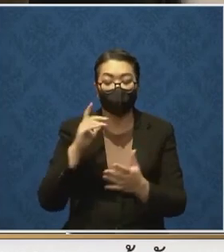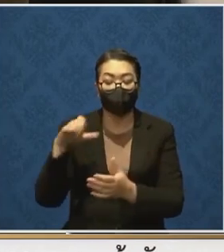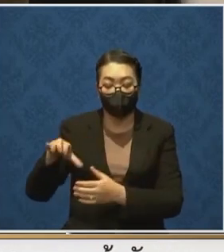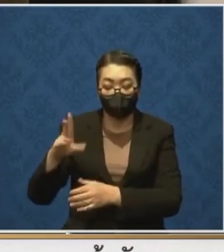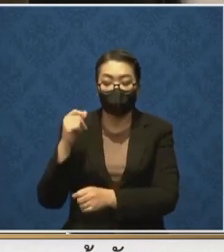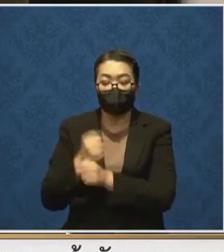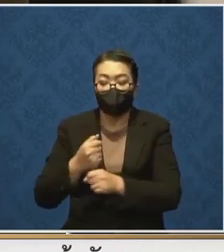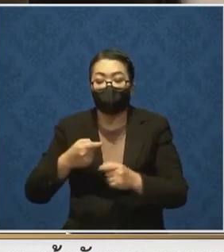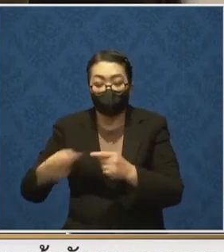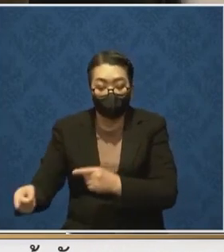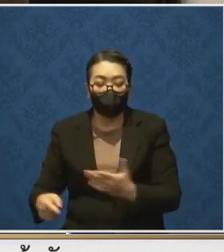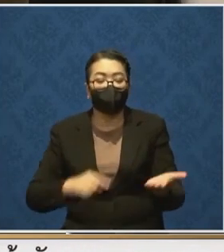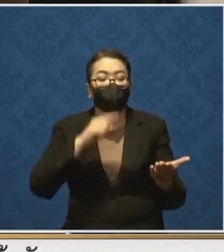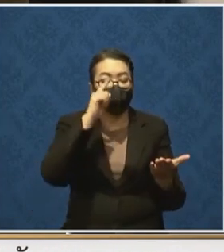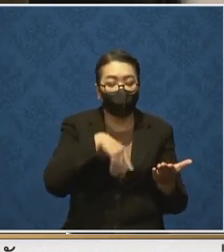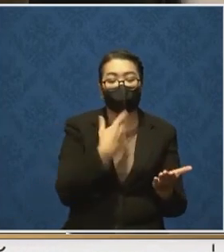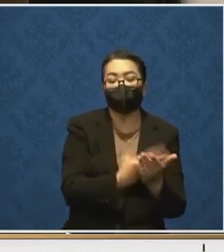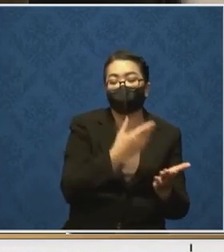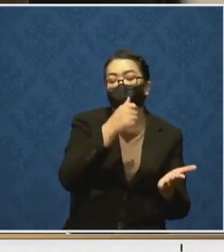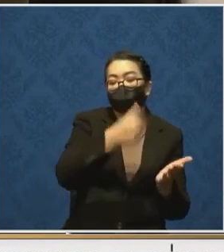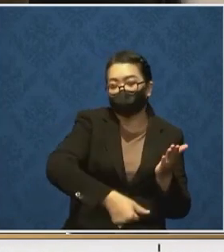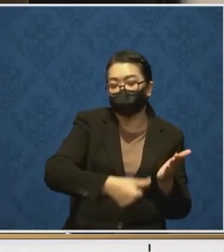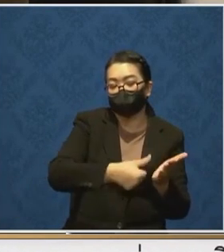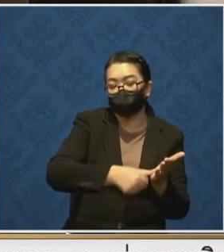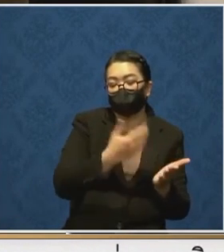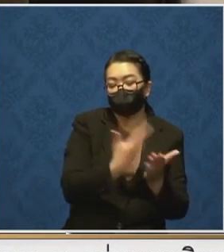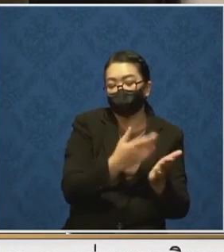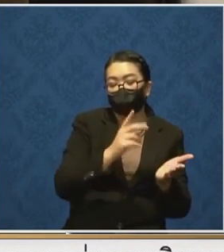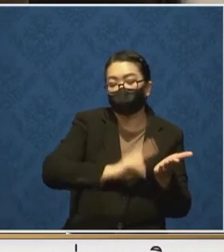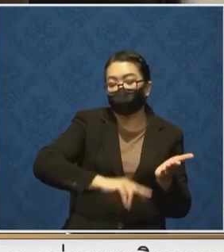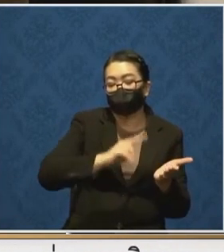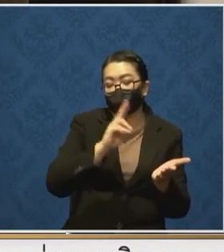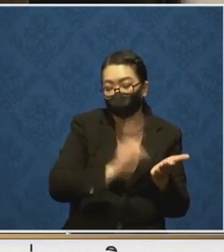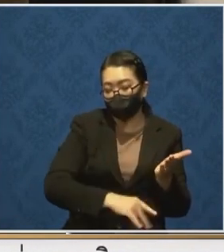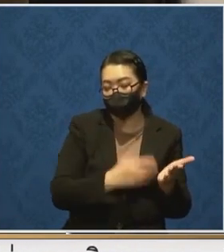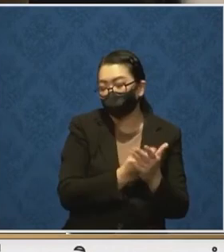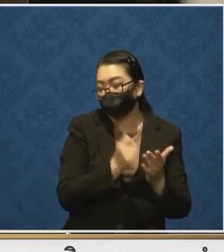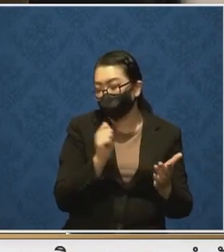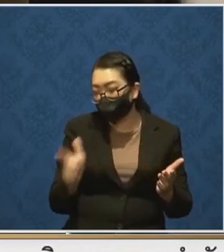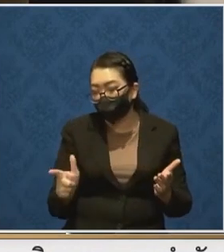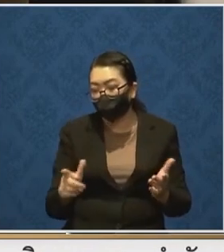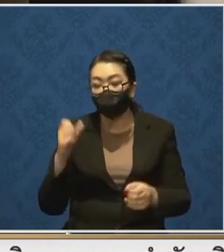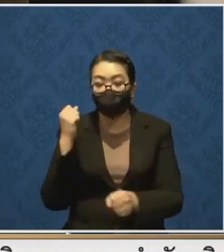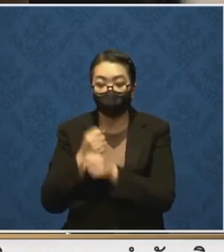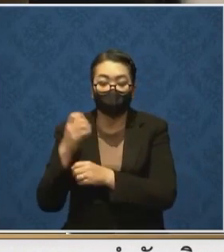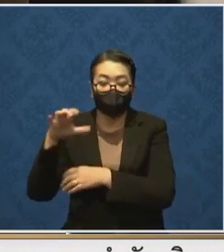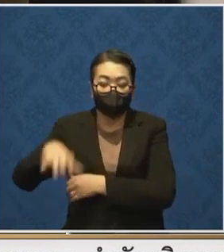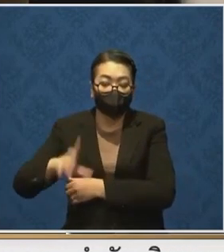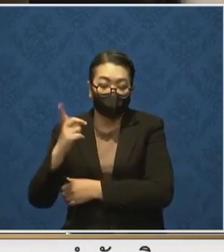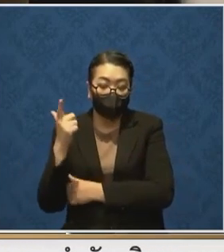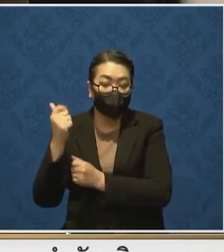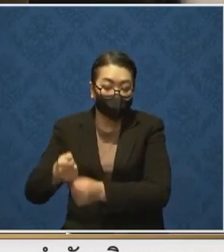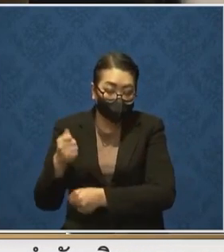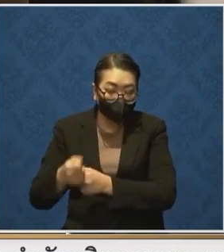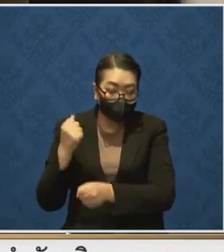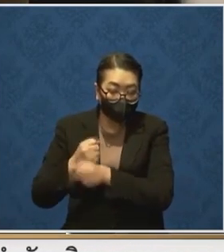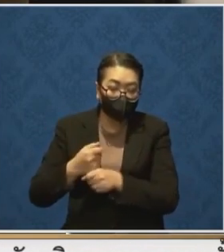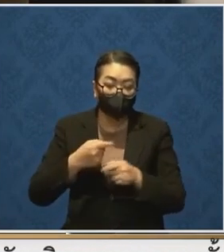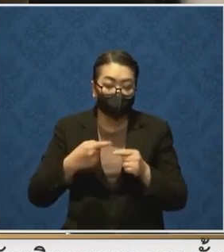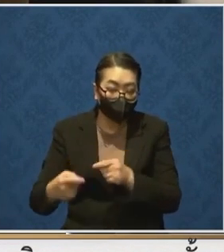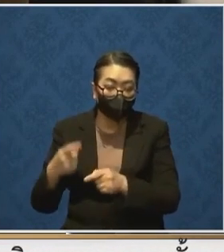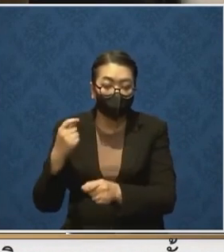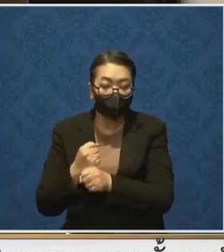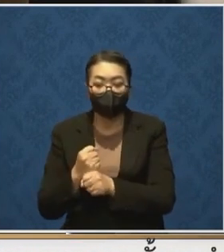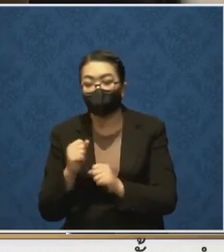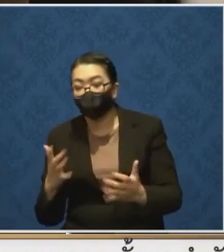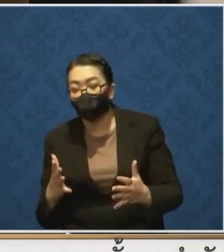อไทยกยังต้องจ่ายค่าชดเชยค่ะสรุปคือบริษฆิจะทำเหมองหรือไม่ทำเหมองต่อไทยกต้อง